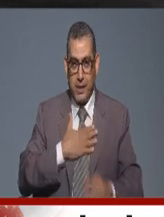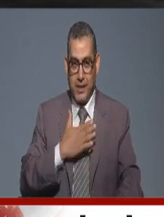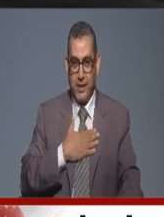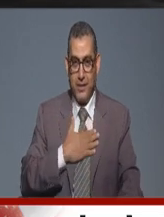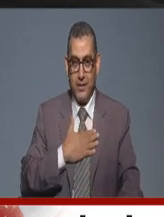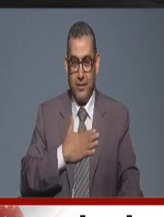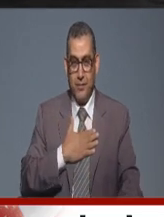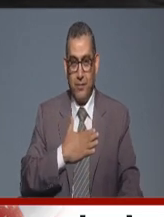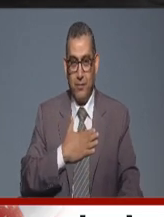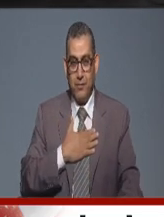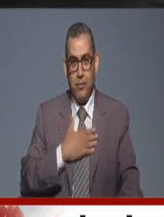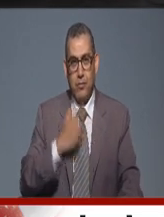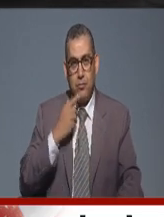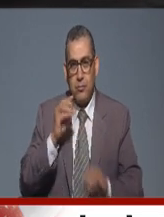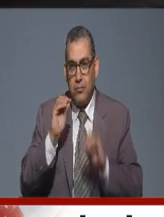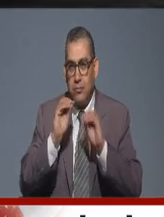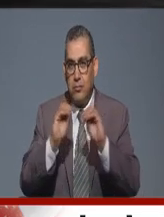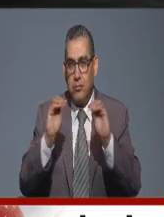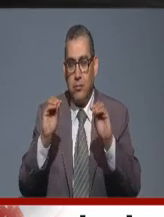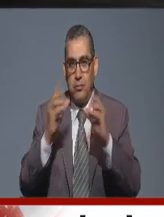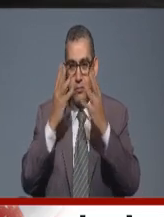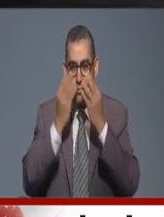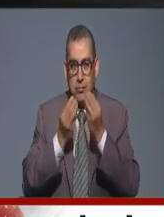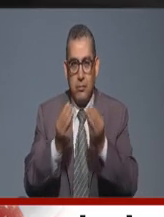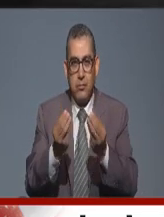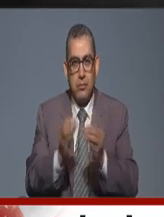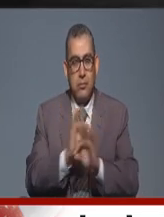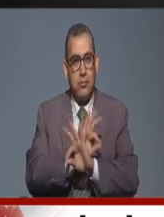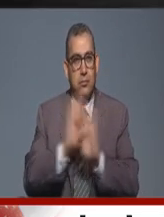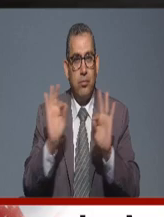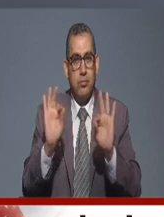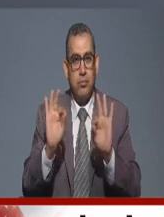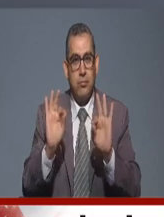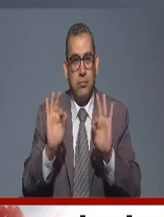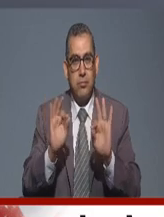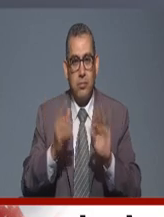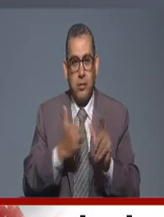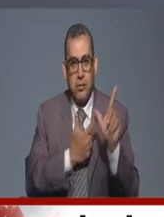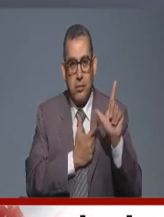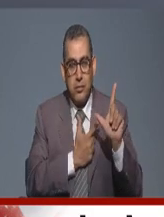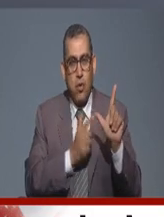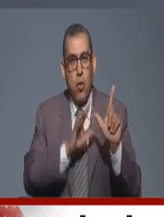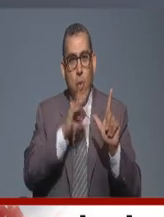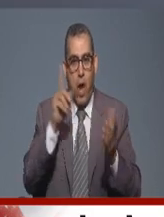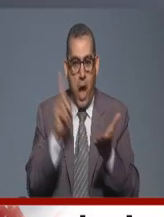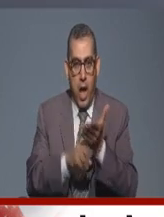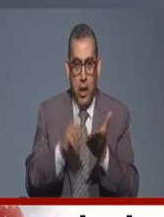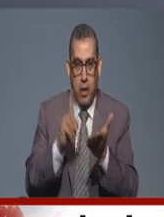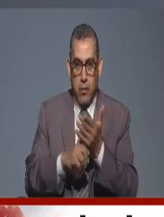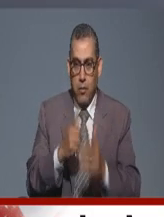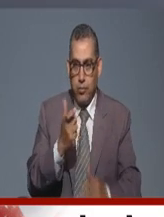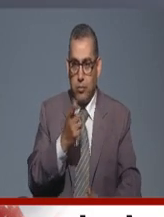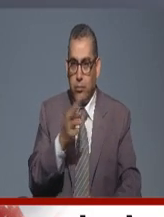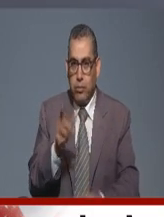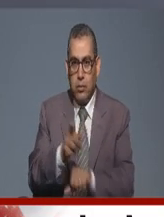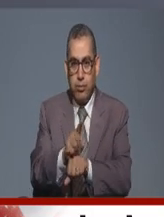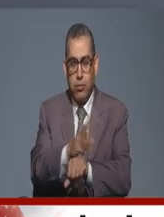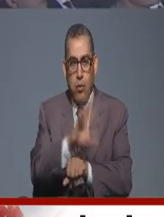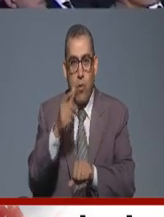ادى كل المهمات وكل الاسلحه كانت حيه الذخيره